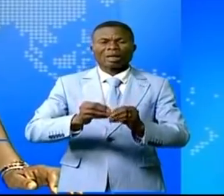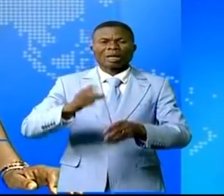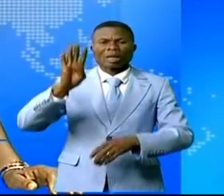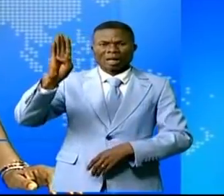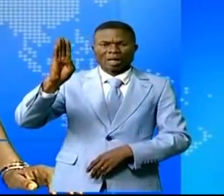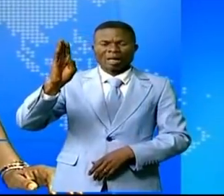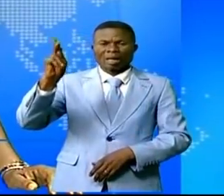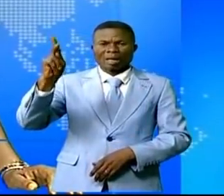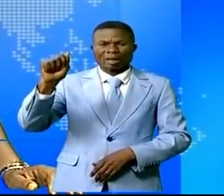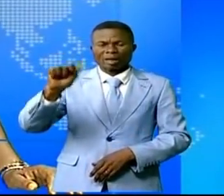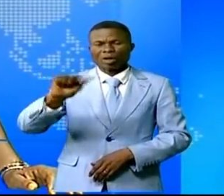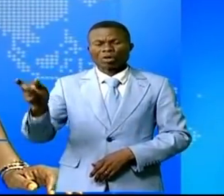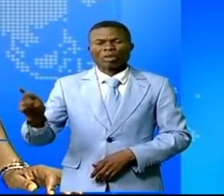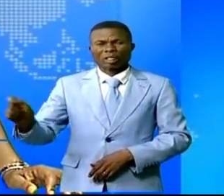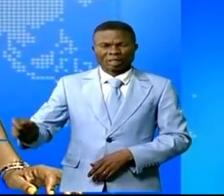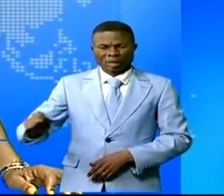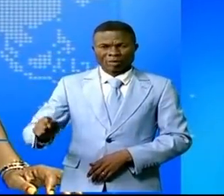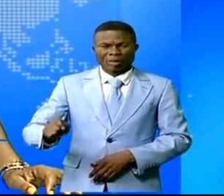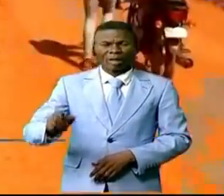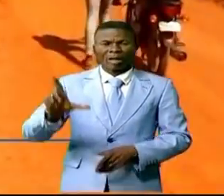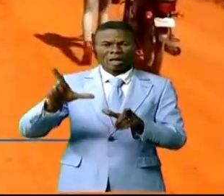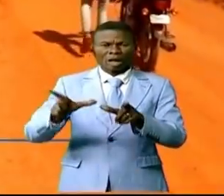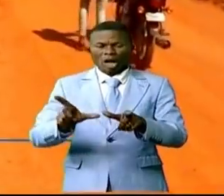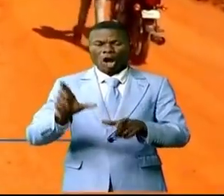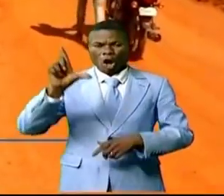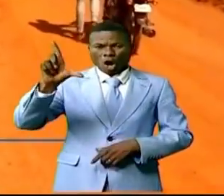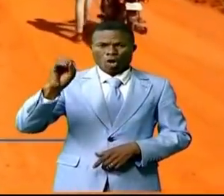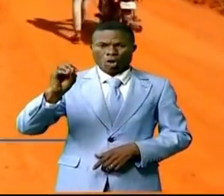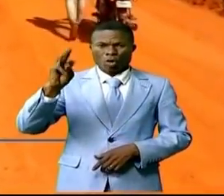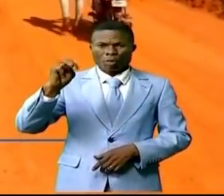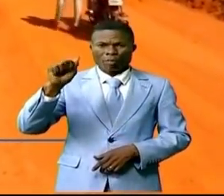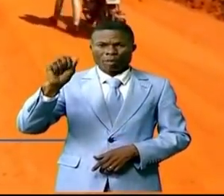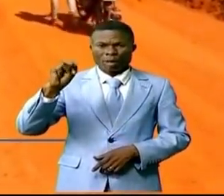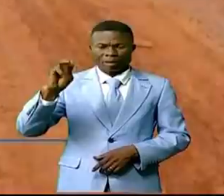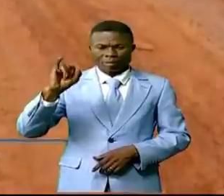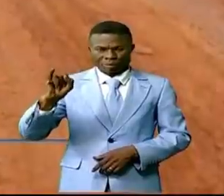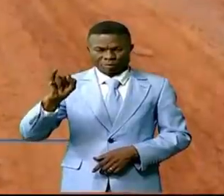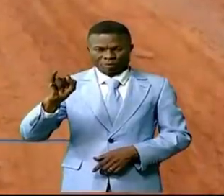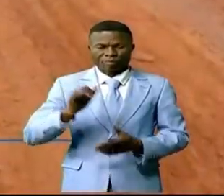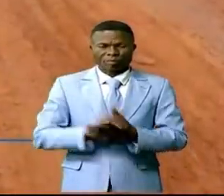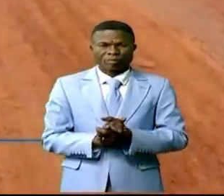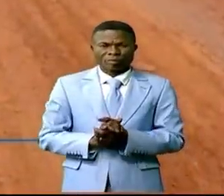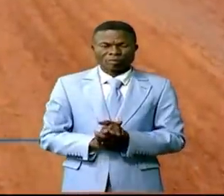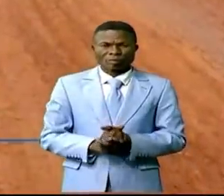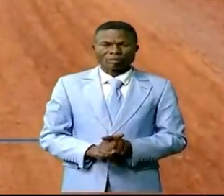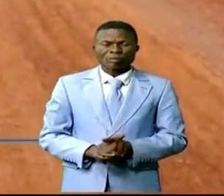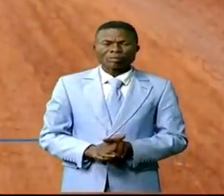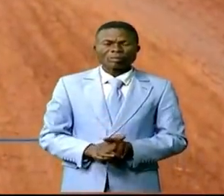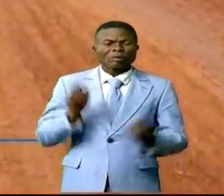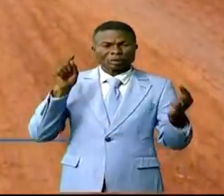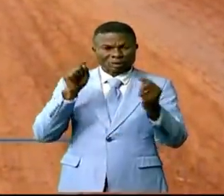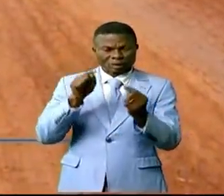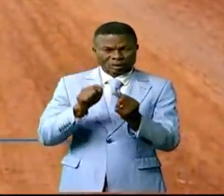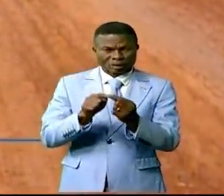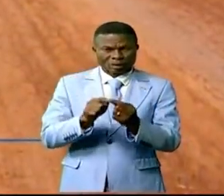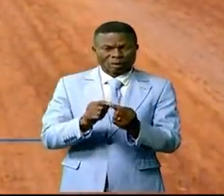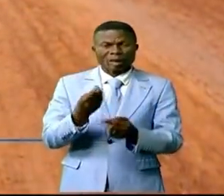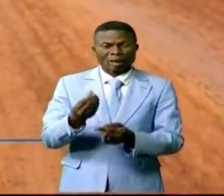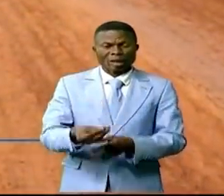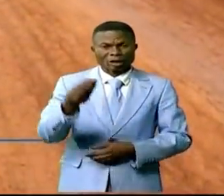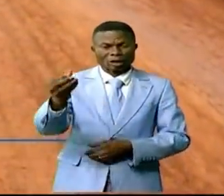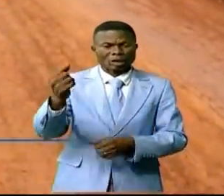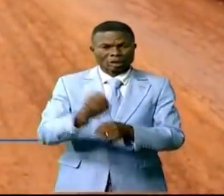et des autres territoires de la province de Lomami. Que certains politiciens de Ngandajika disent que les fonds alloués aux